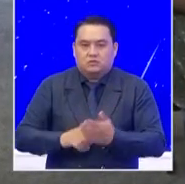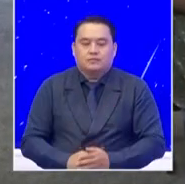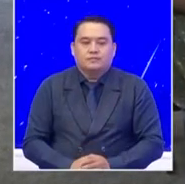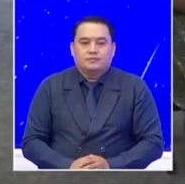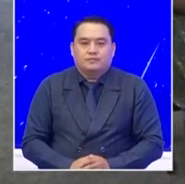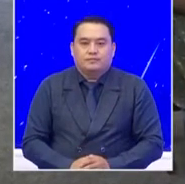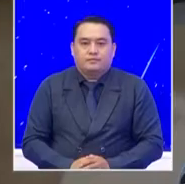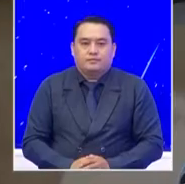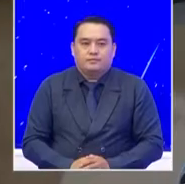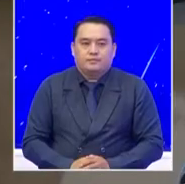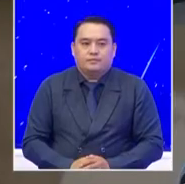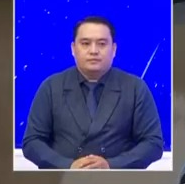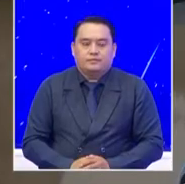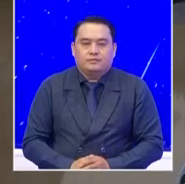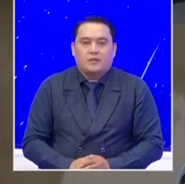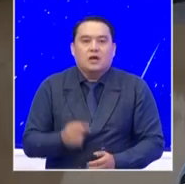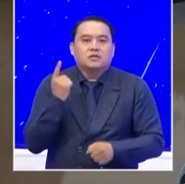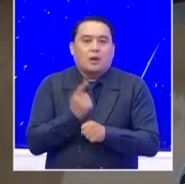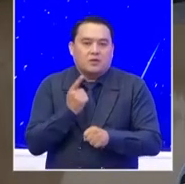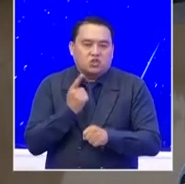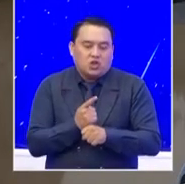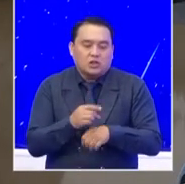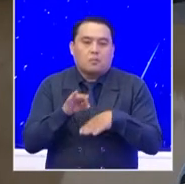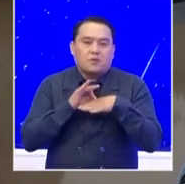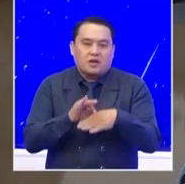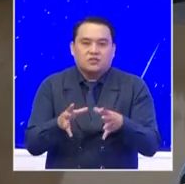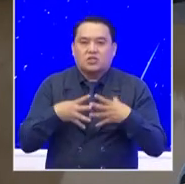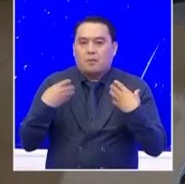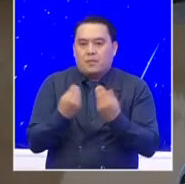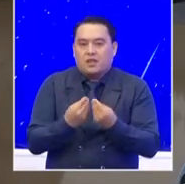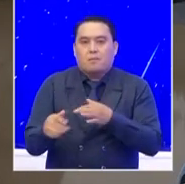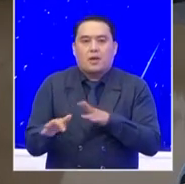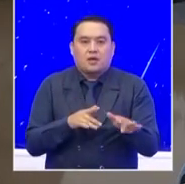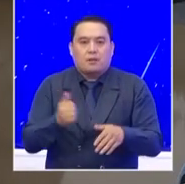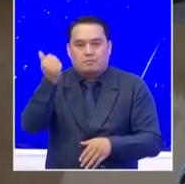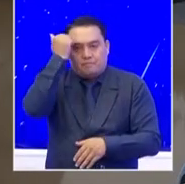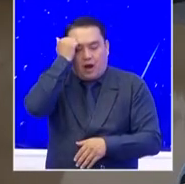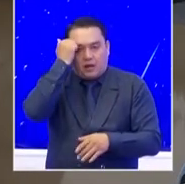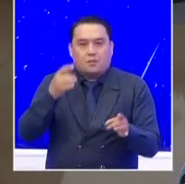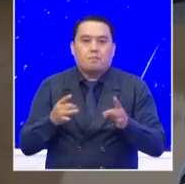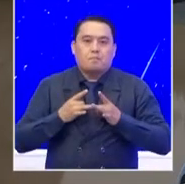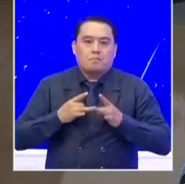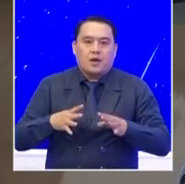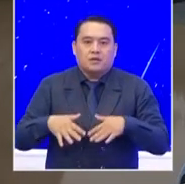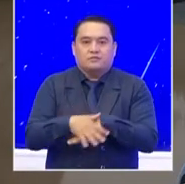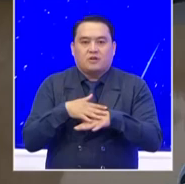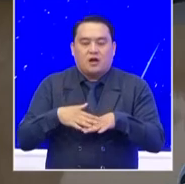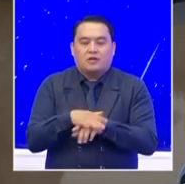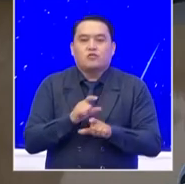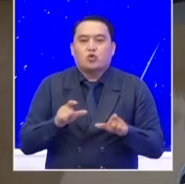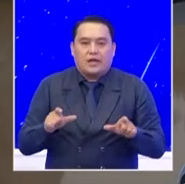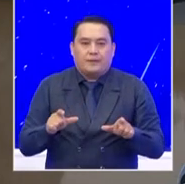территории всей области. Запрещается также проведение семейных мероприятий, памятных мероприятий, массовым скоплением